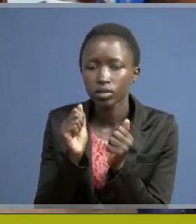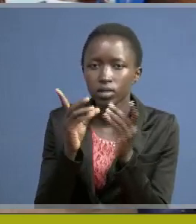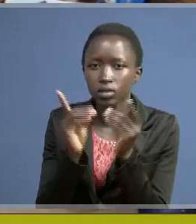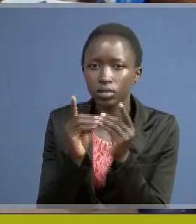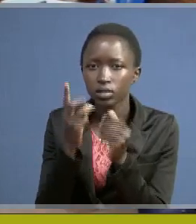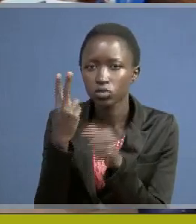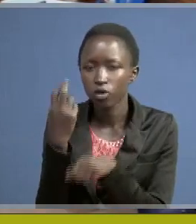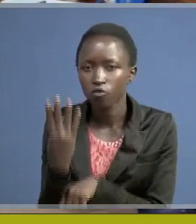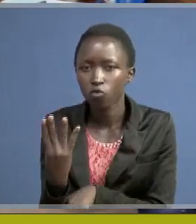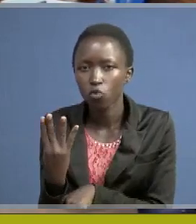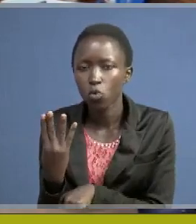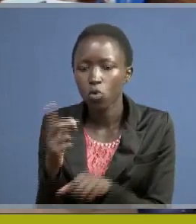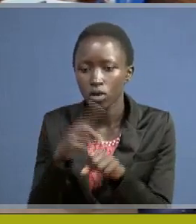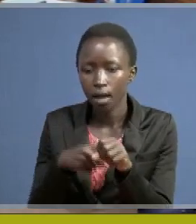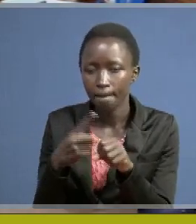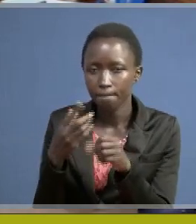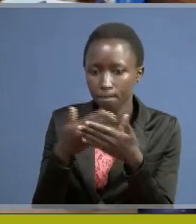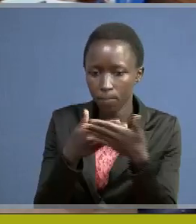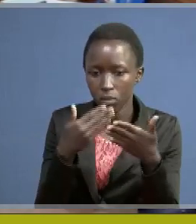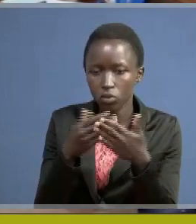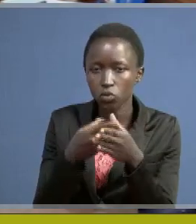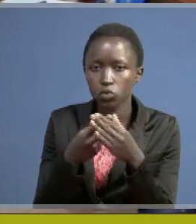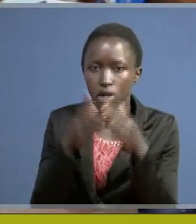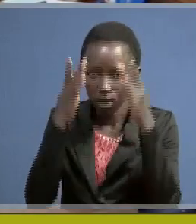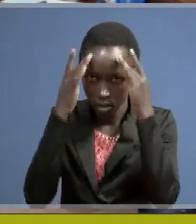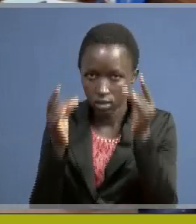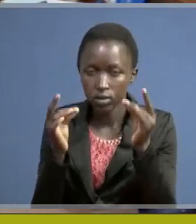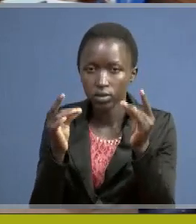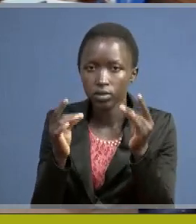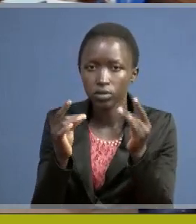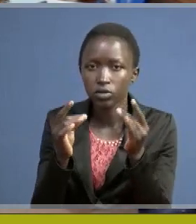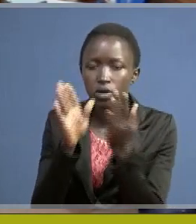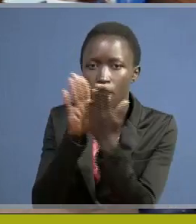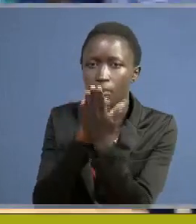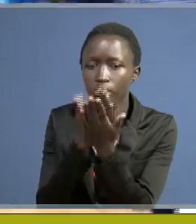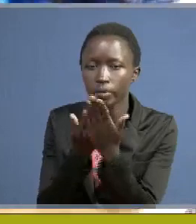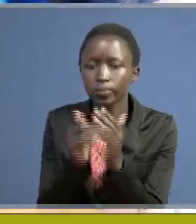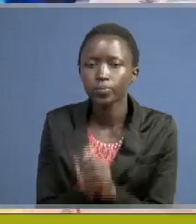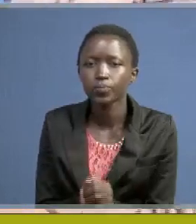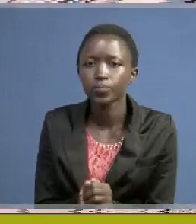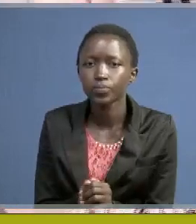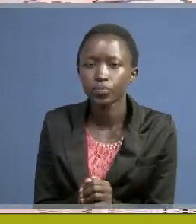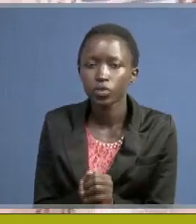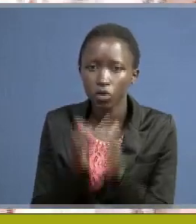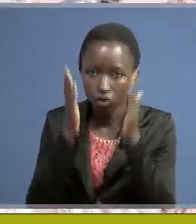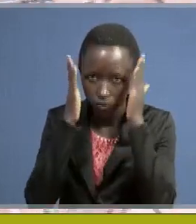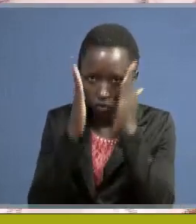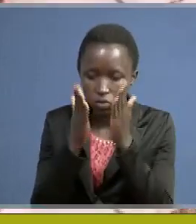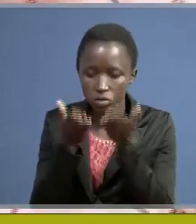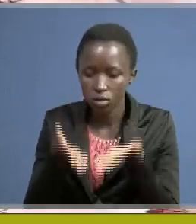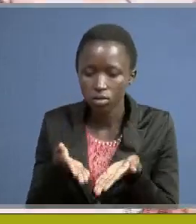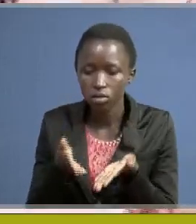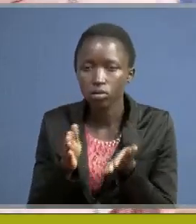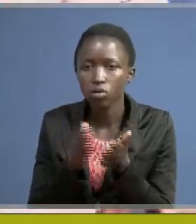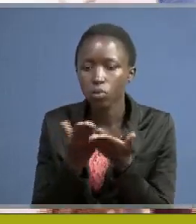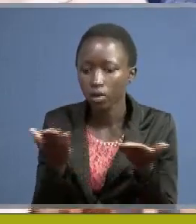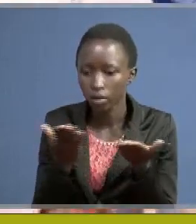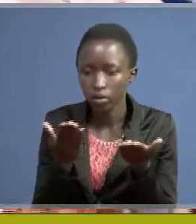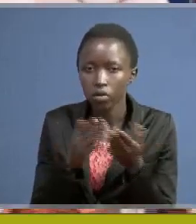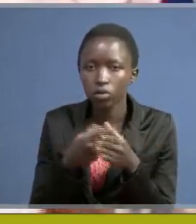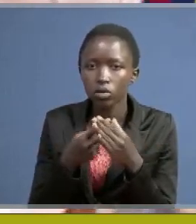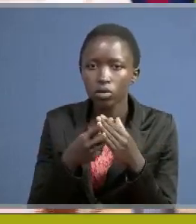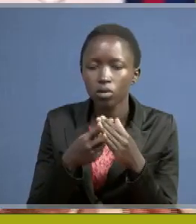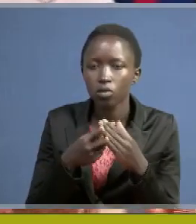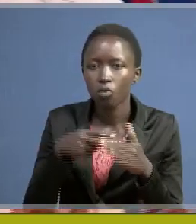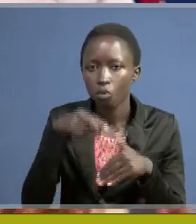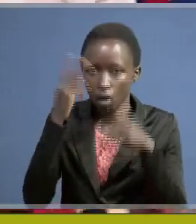tarehe 24 atakapokuwa anatoa maamuzi ya rufaa hiyo. Macho yote sasa yameelekezwa kwa jaji